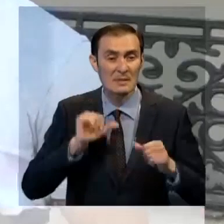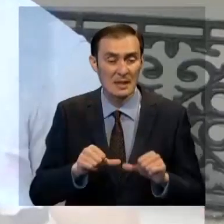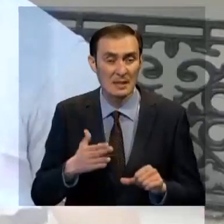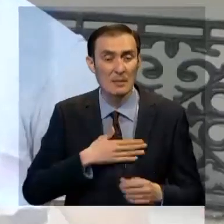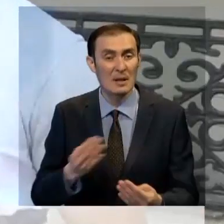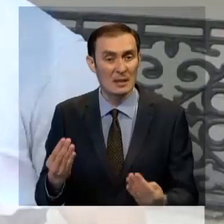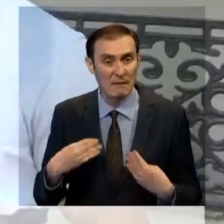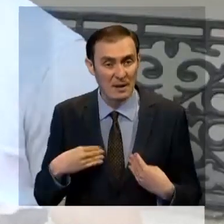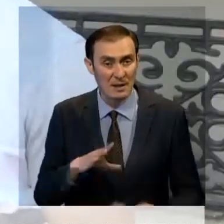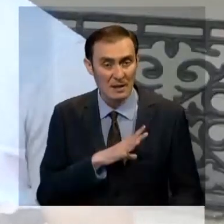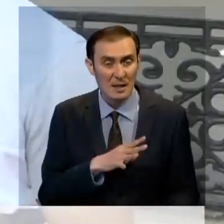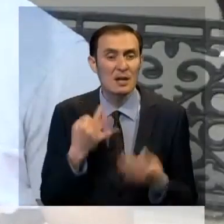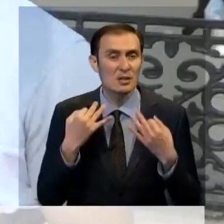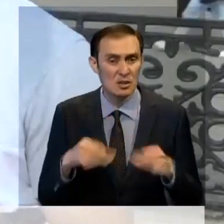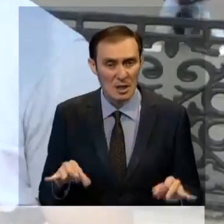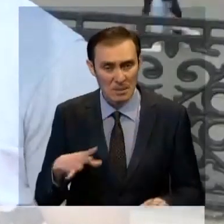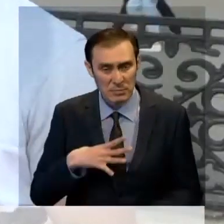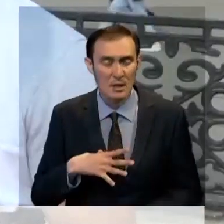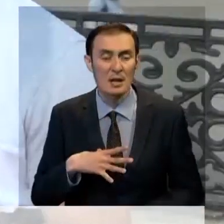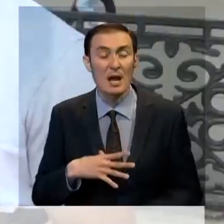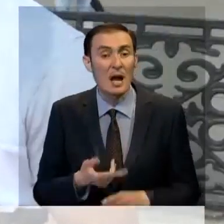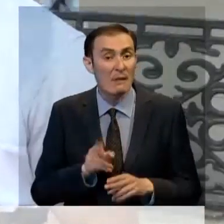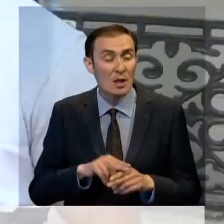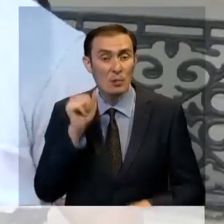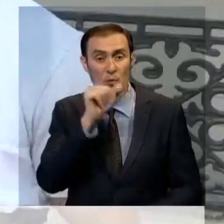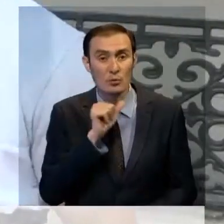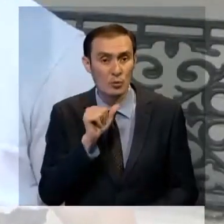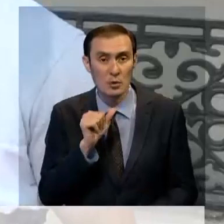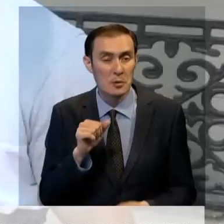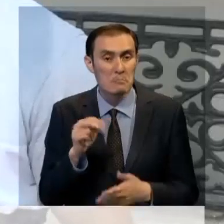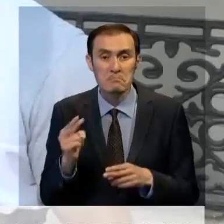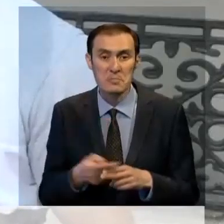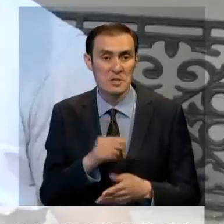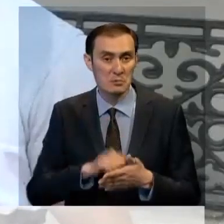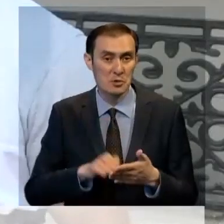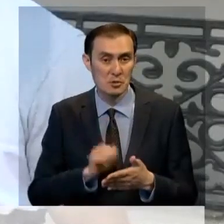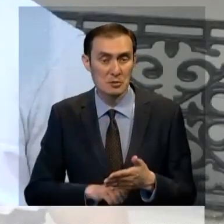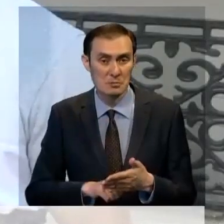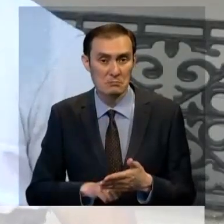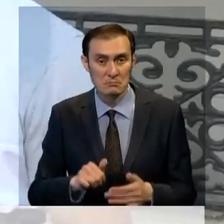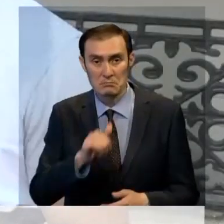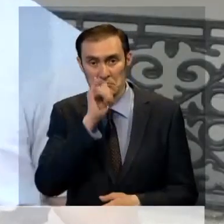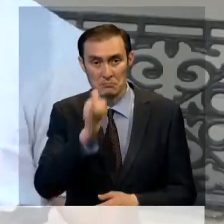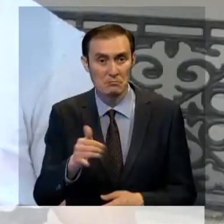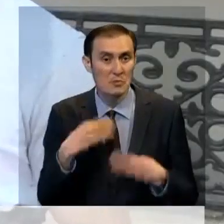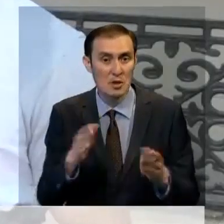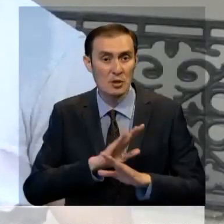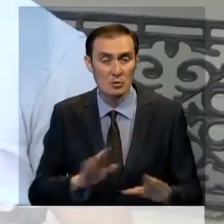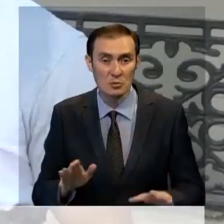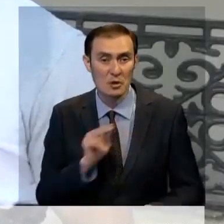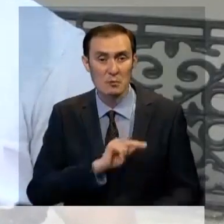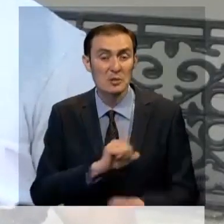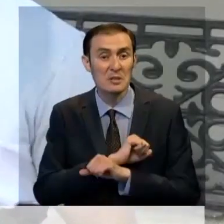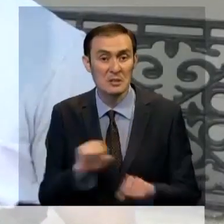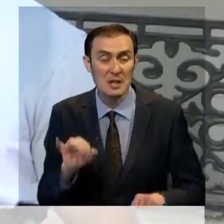давали разрешение. Но в этом году без каких-либо причин не дают разрешение, сказали не работать и все.